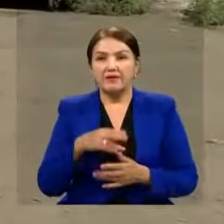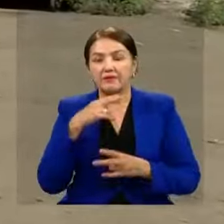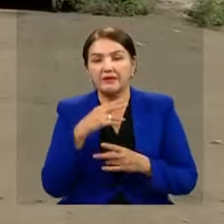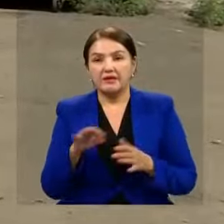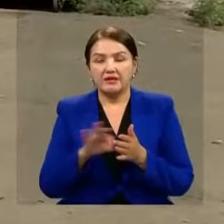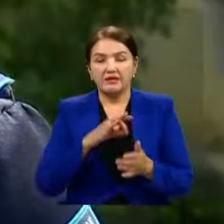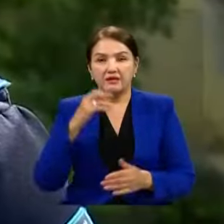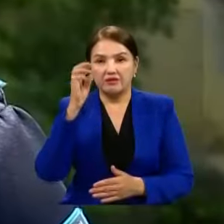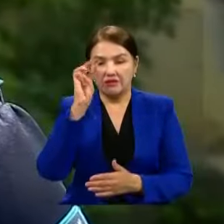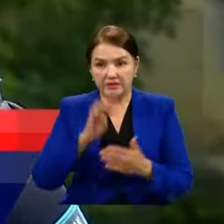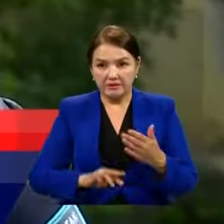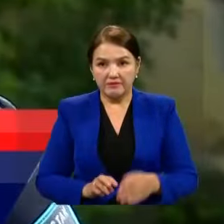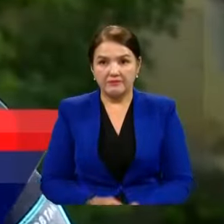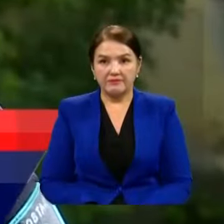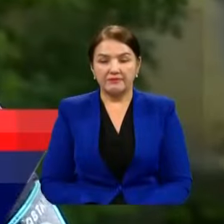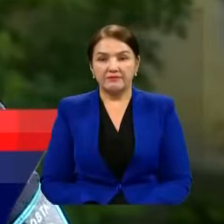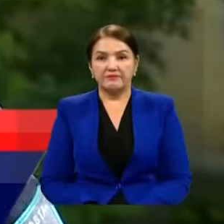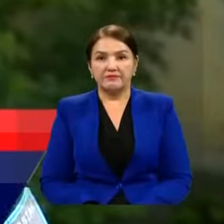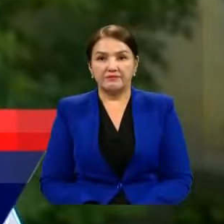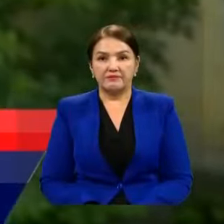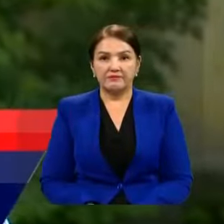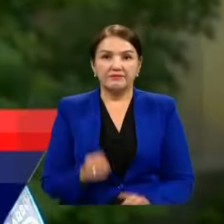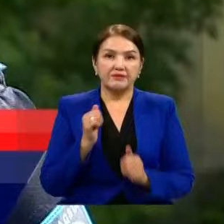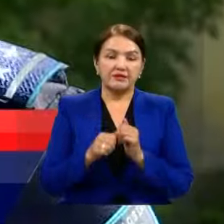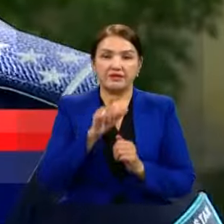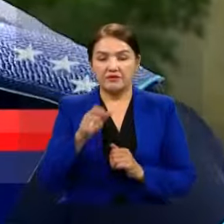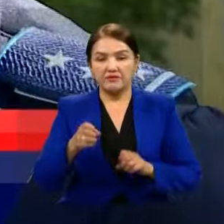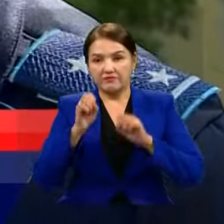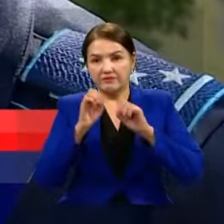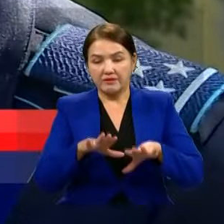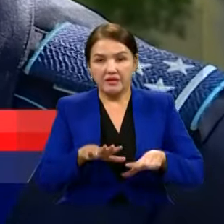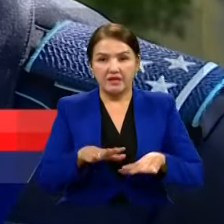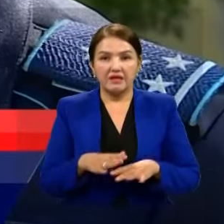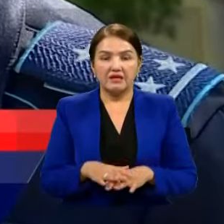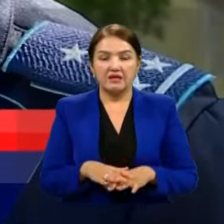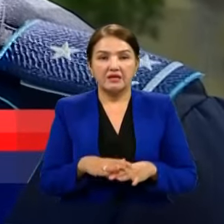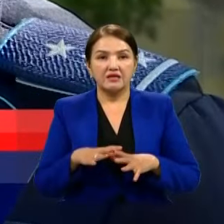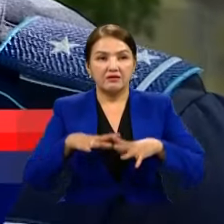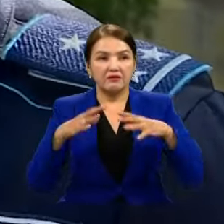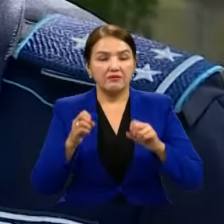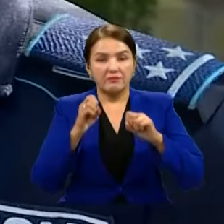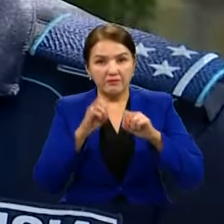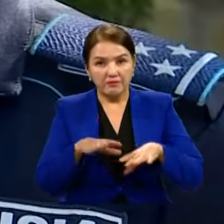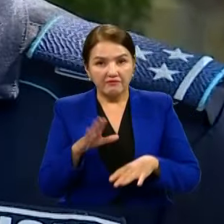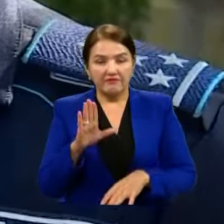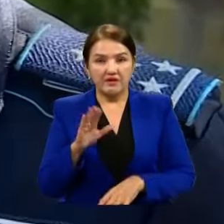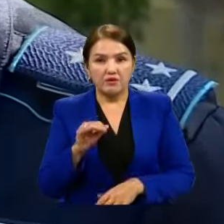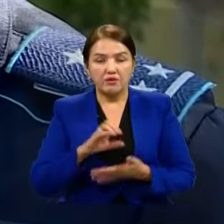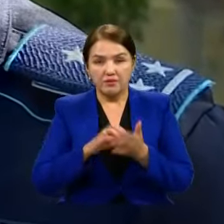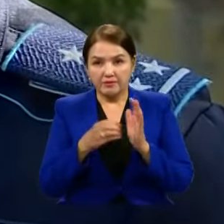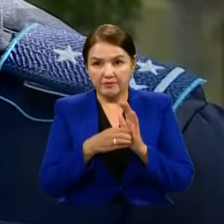сразу штрафуют. В основном люди выбрасывают негабаритные мусоры в